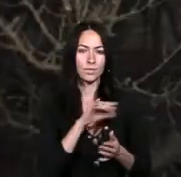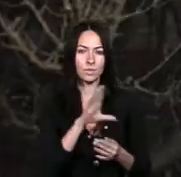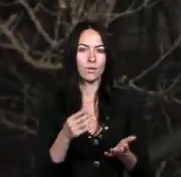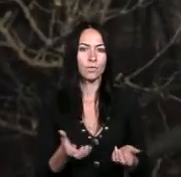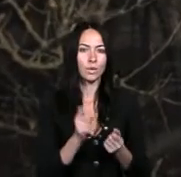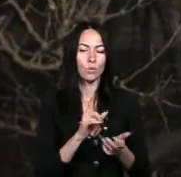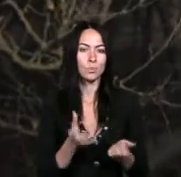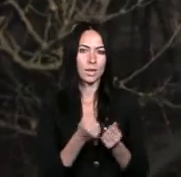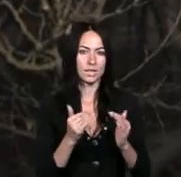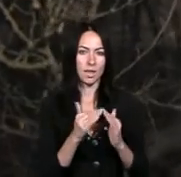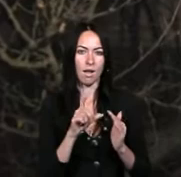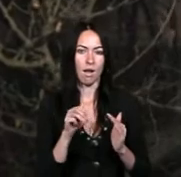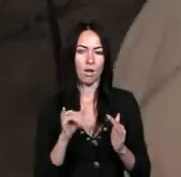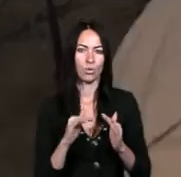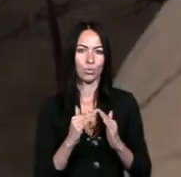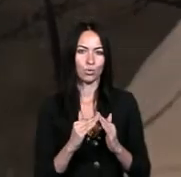хату.